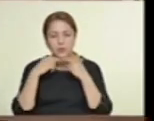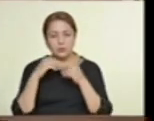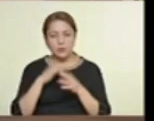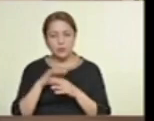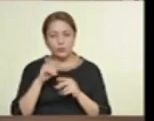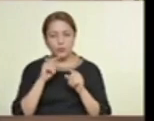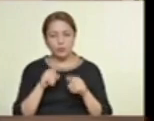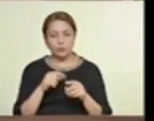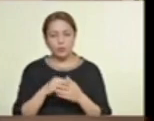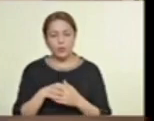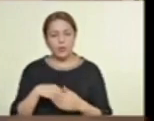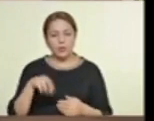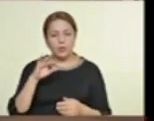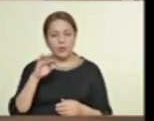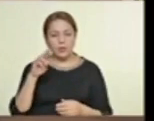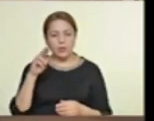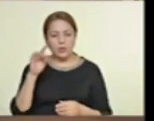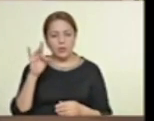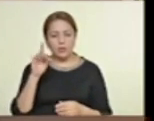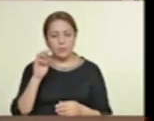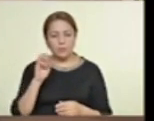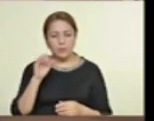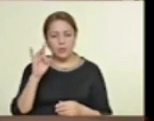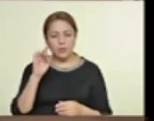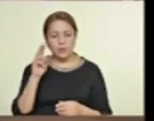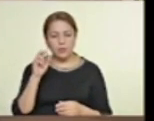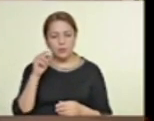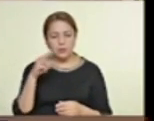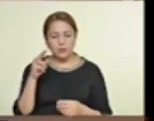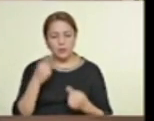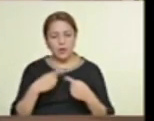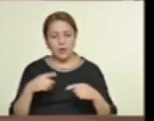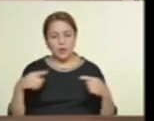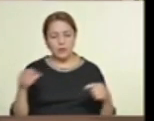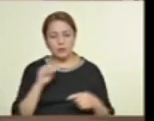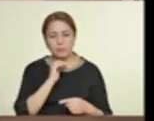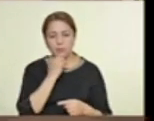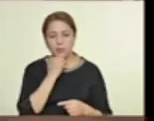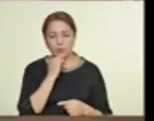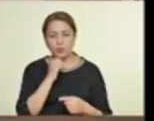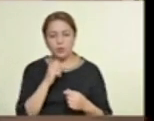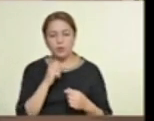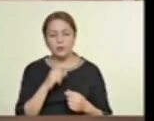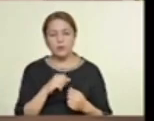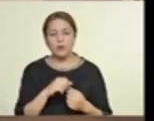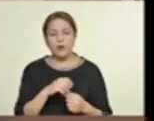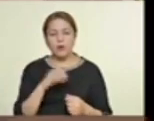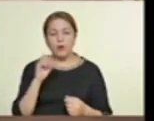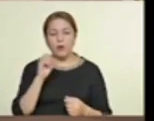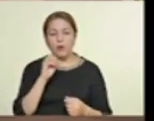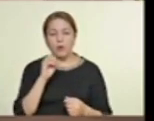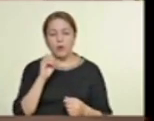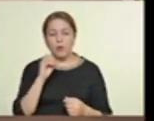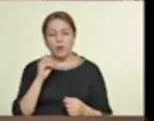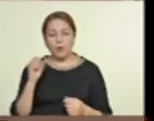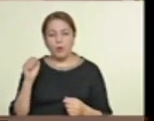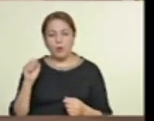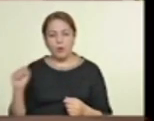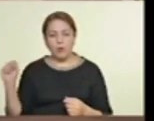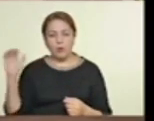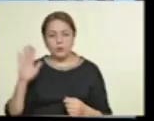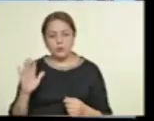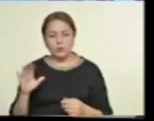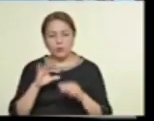ushbu yarmarkada ham turli xil matolar, deylik, Osiyo mintaqasidan olib kelingan o'sha